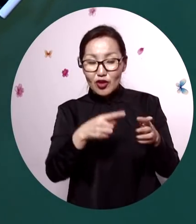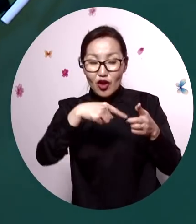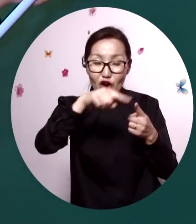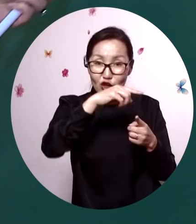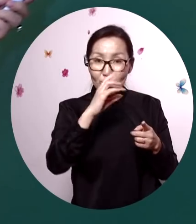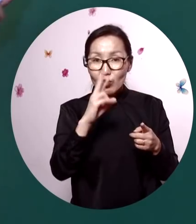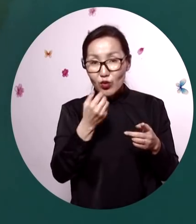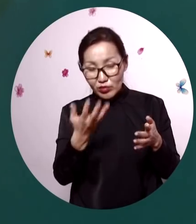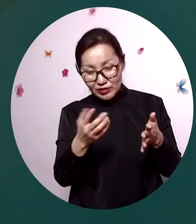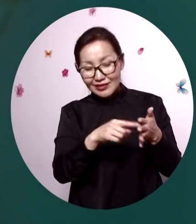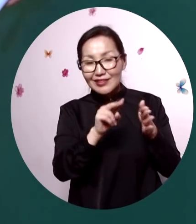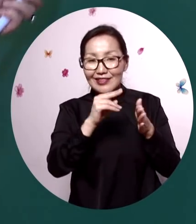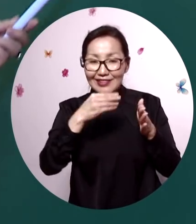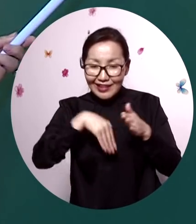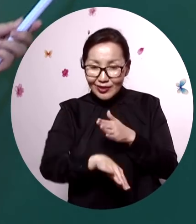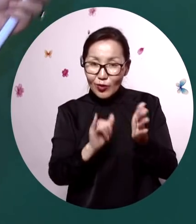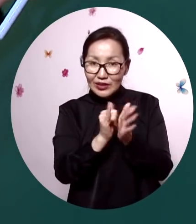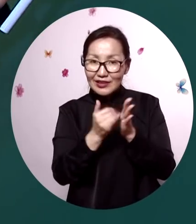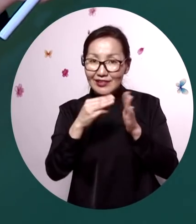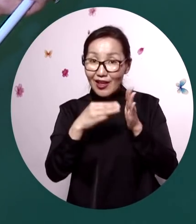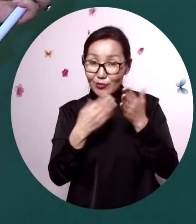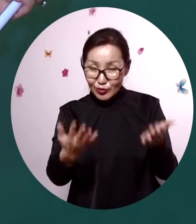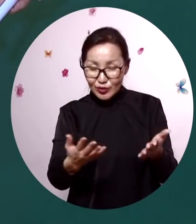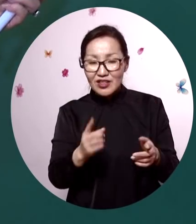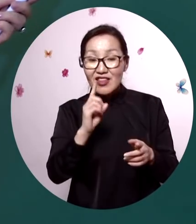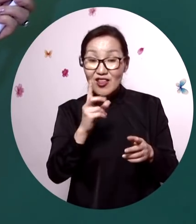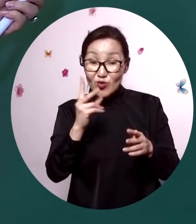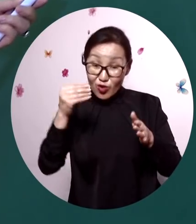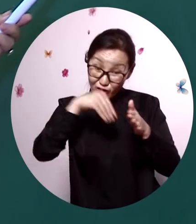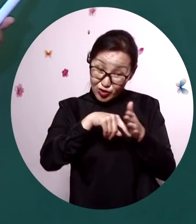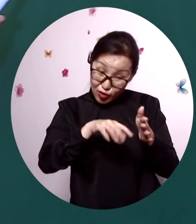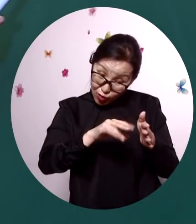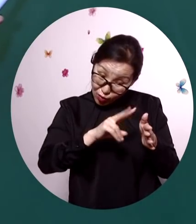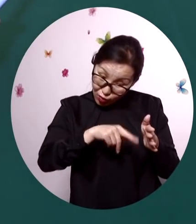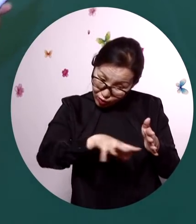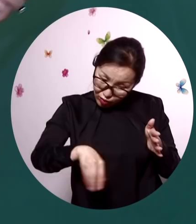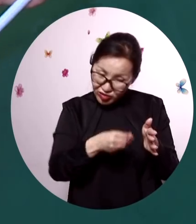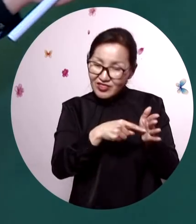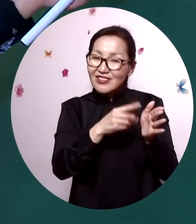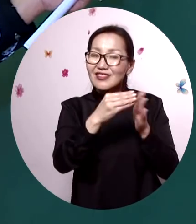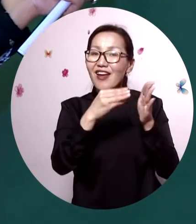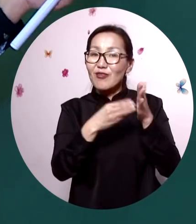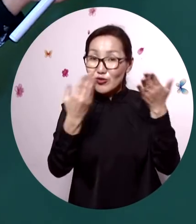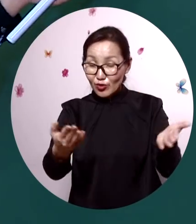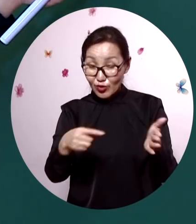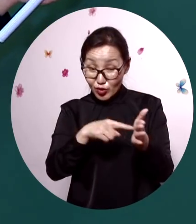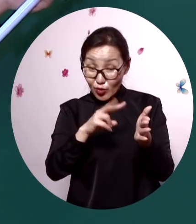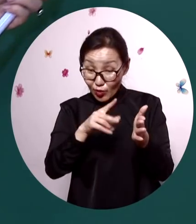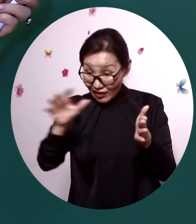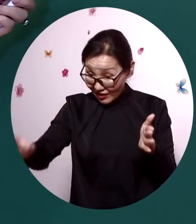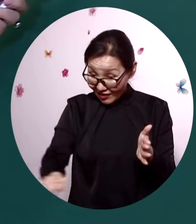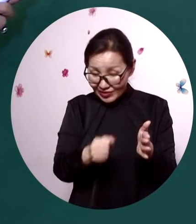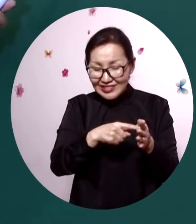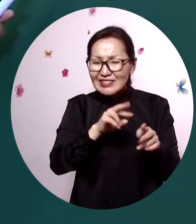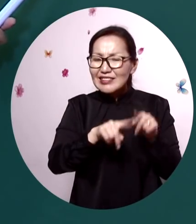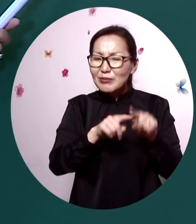Ойр орчмын үг өгүүлбэрээс далд утгаа таамаглана. Хэлцэд орсон үг бүрийн үндсэн утгыг тайлбарлана. Үгсийн утга ямар